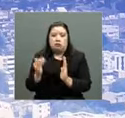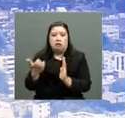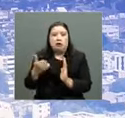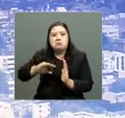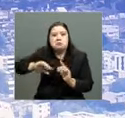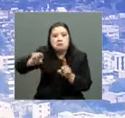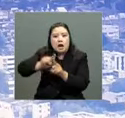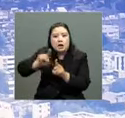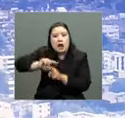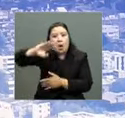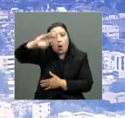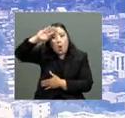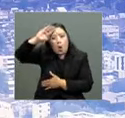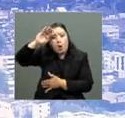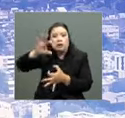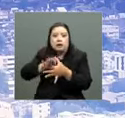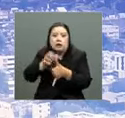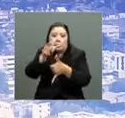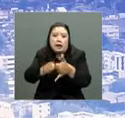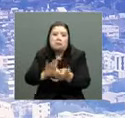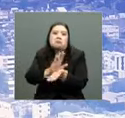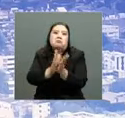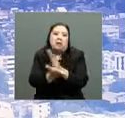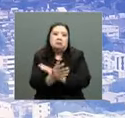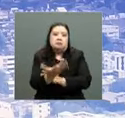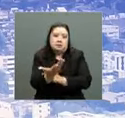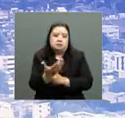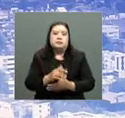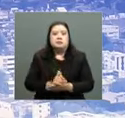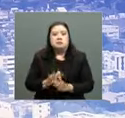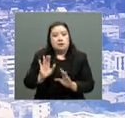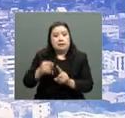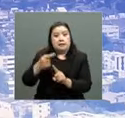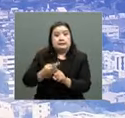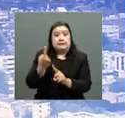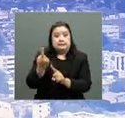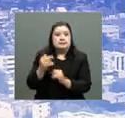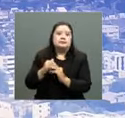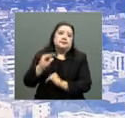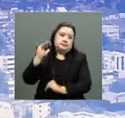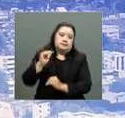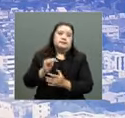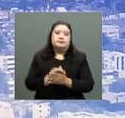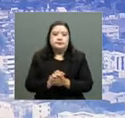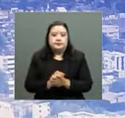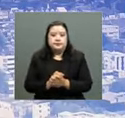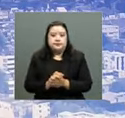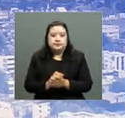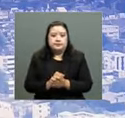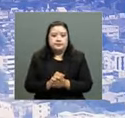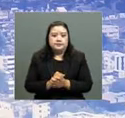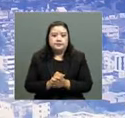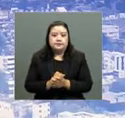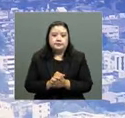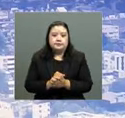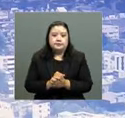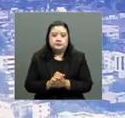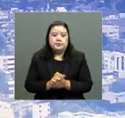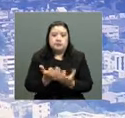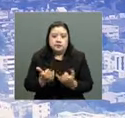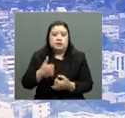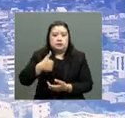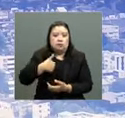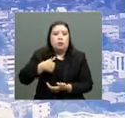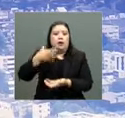ราเรียกว่าเป็นภาวะการปรับตัวผิดปกติไปถ้าเกินกว่า1เดือนซึ่งอันนี้นำเรียนว่าพูดมาตร